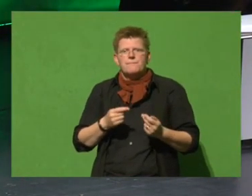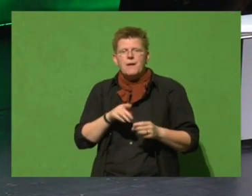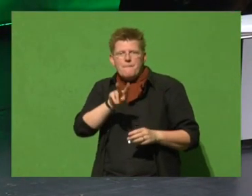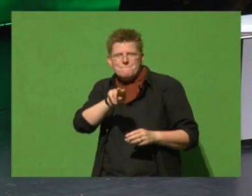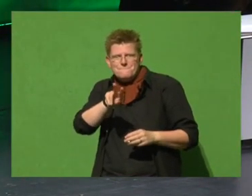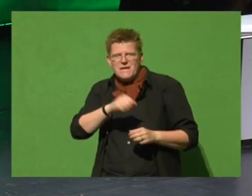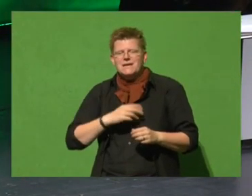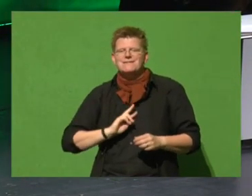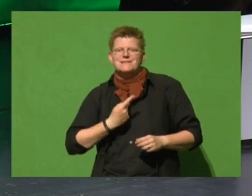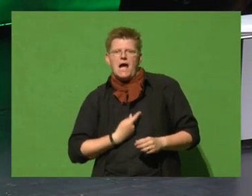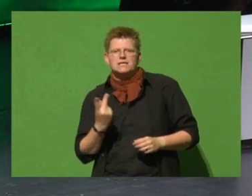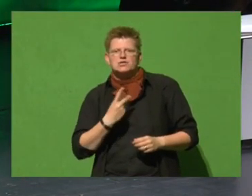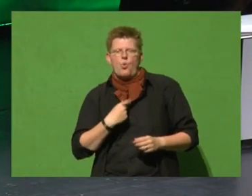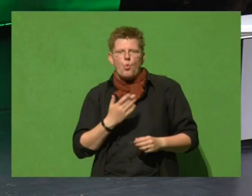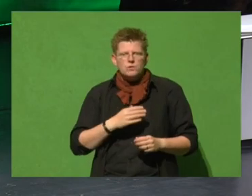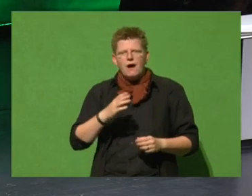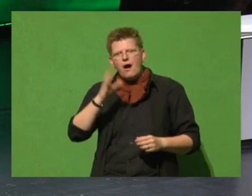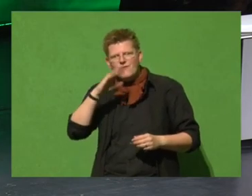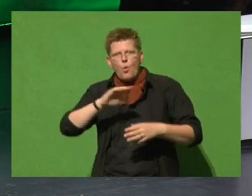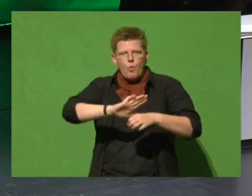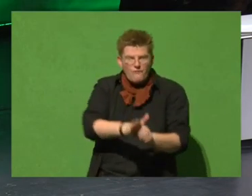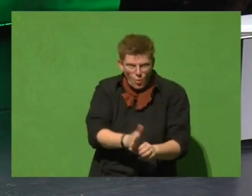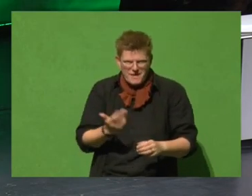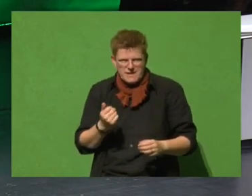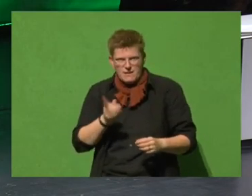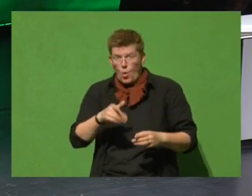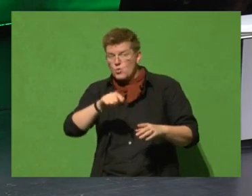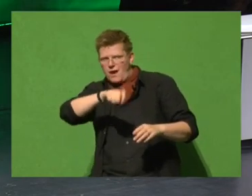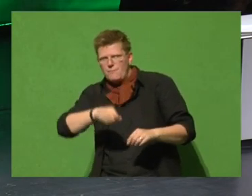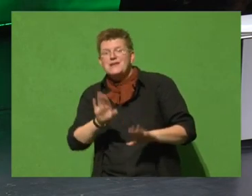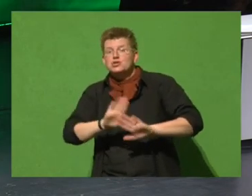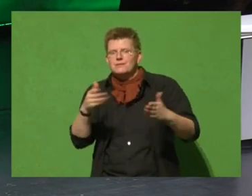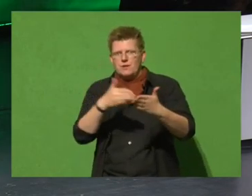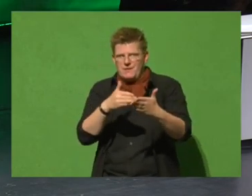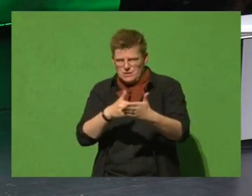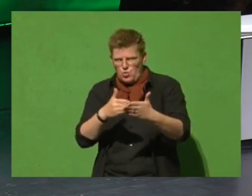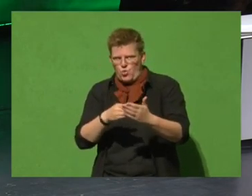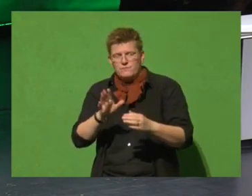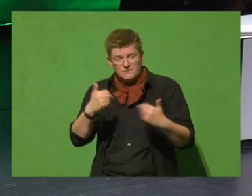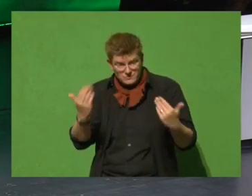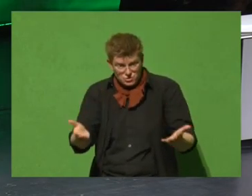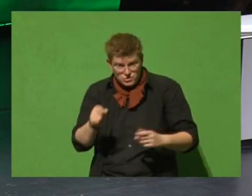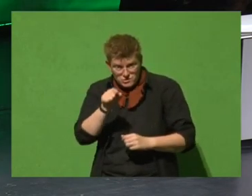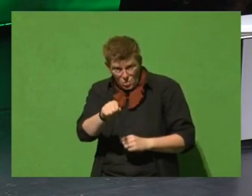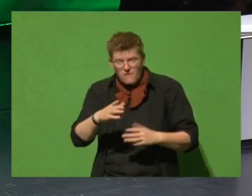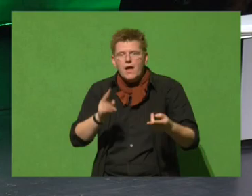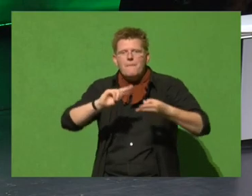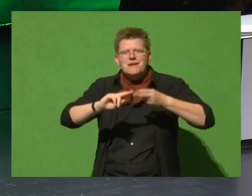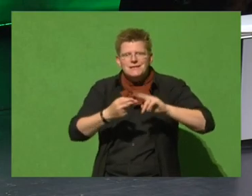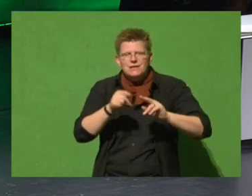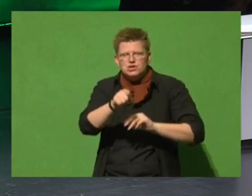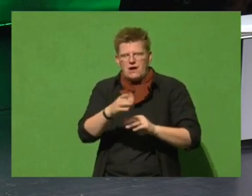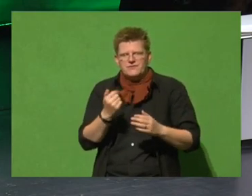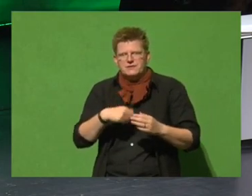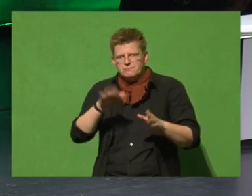Homophobie und oder Abwertung von Menschen mit Behinderung vertritt, ist mit einer Mitgliedschaft im Landesverband von Bündnis 90 Die Grünen